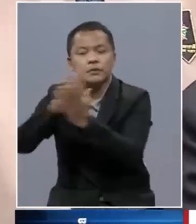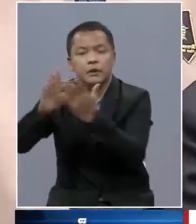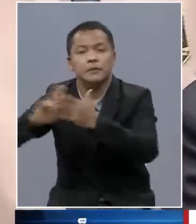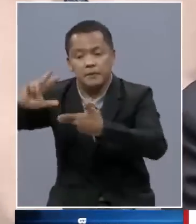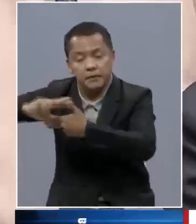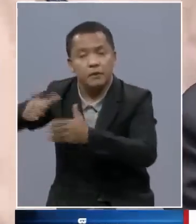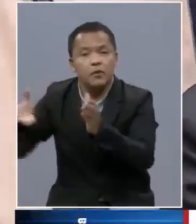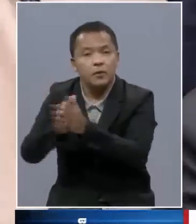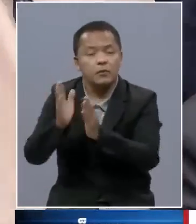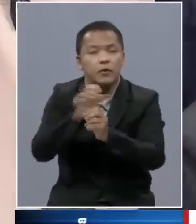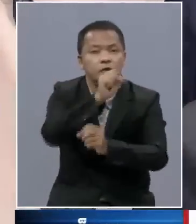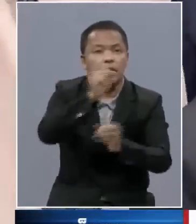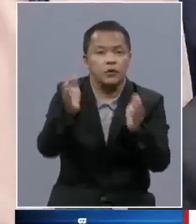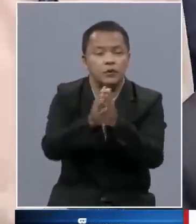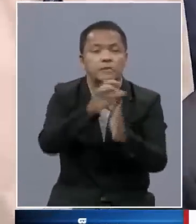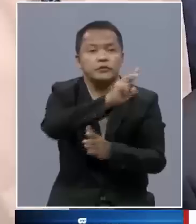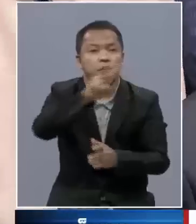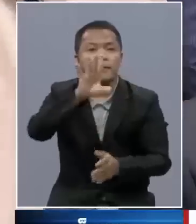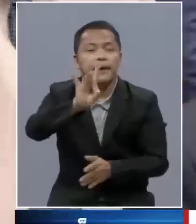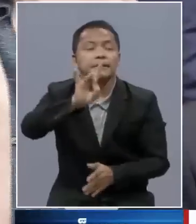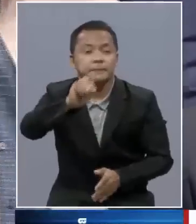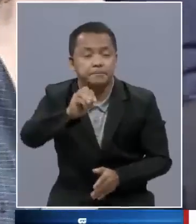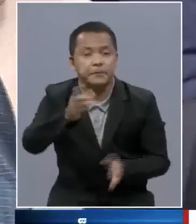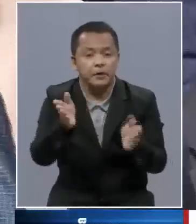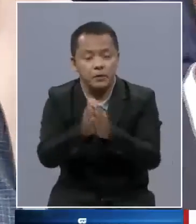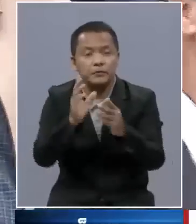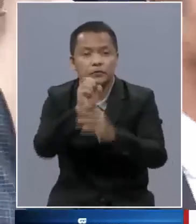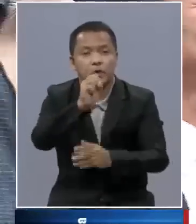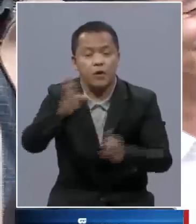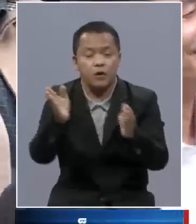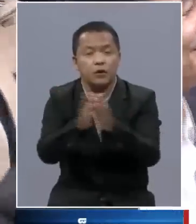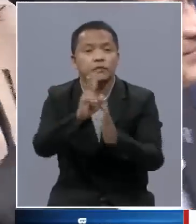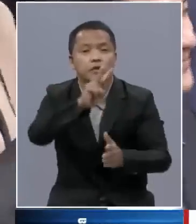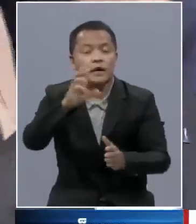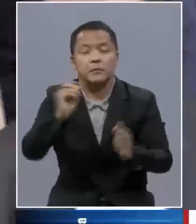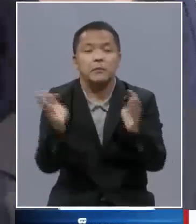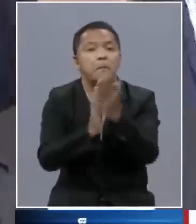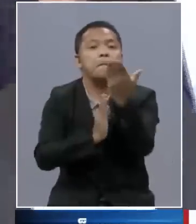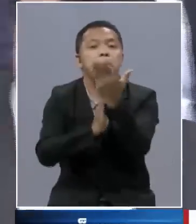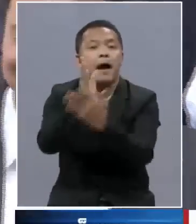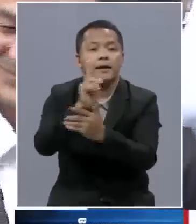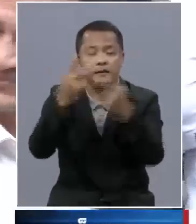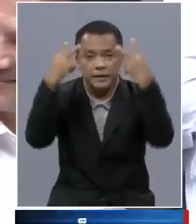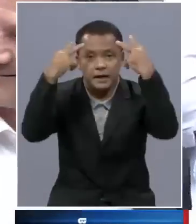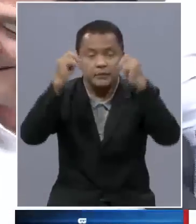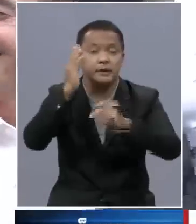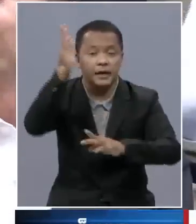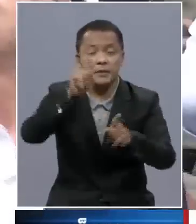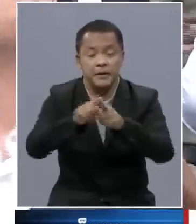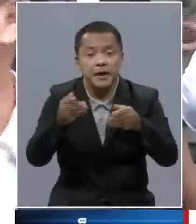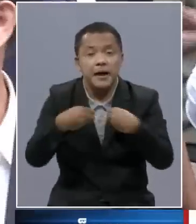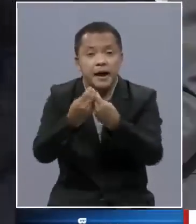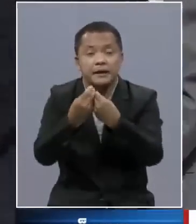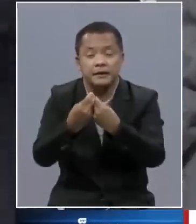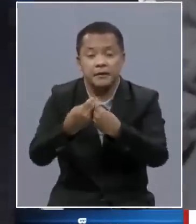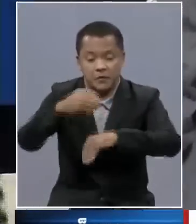ารัฐได้เสียงส.ส.รวมแล้วเนี่ย280เสียงบวกกับสว.ไปอีกก็ฉลุยเลยนะครับในการเลือกนายกหรืออาจจะดันให้บิ๊กป้อม